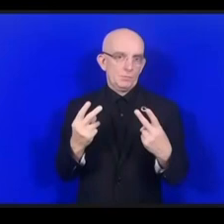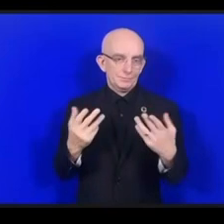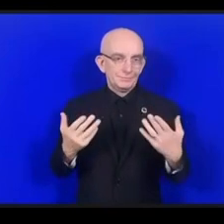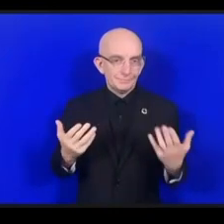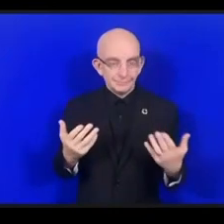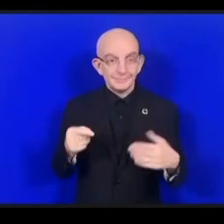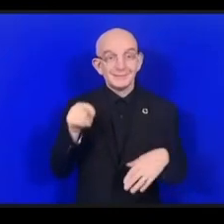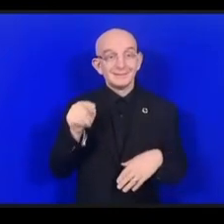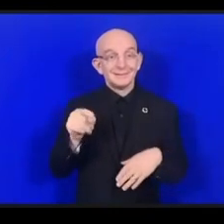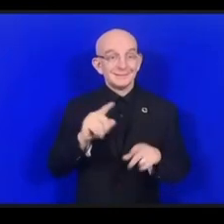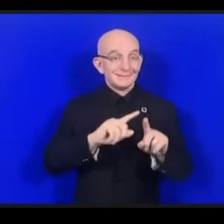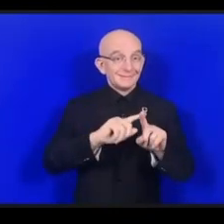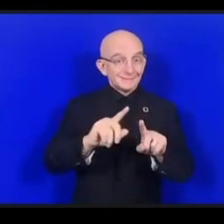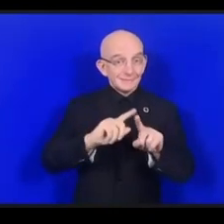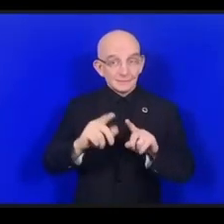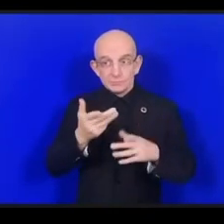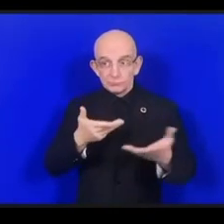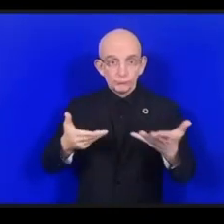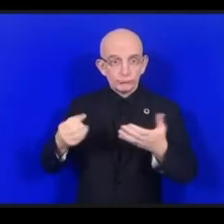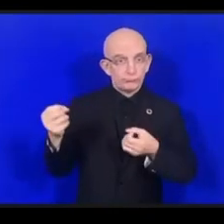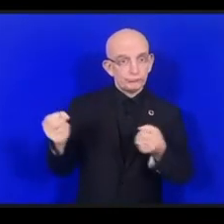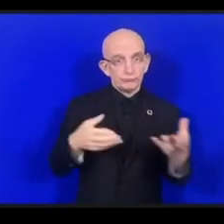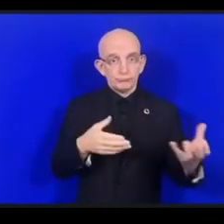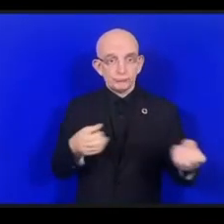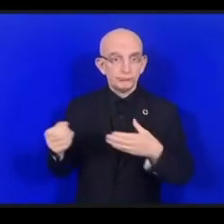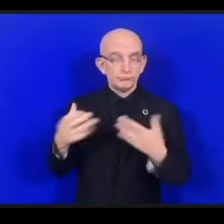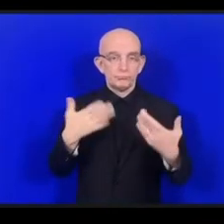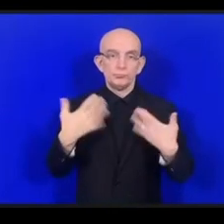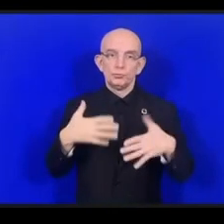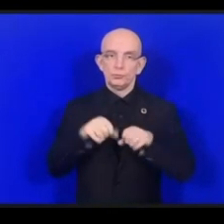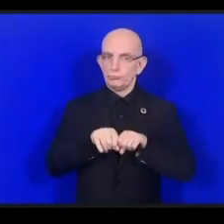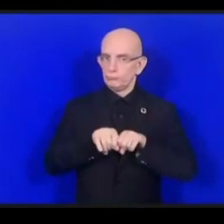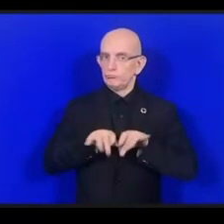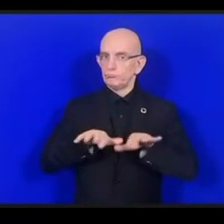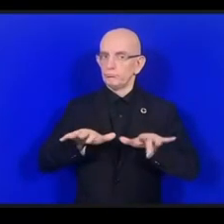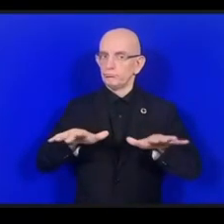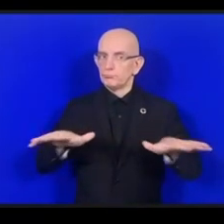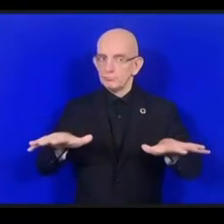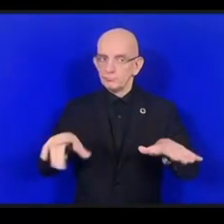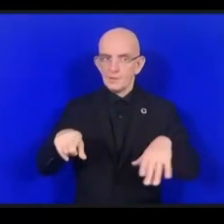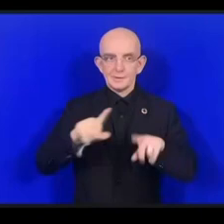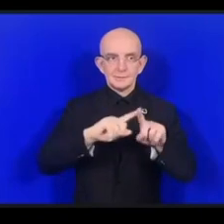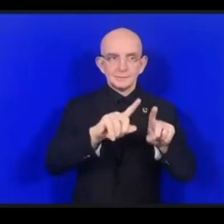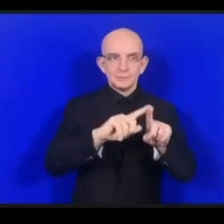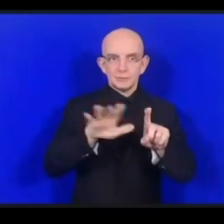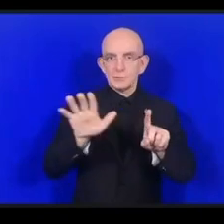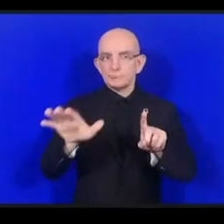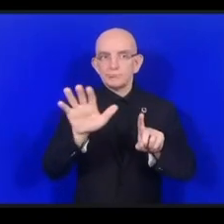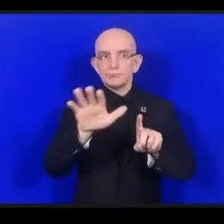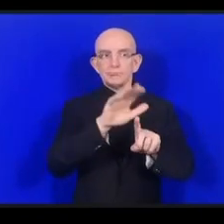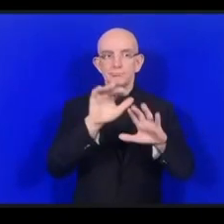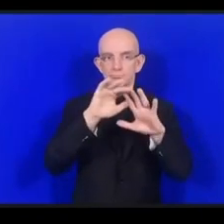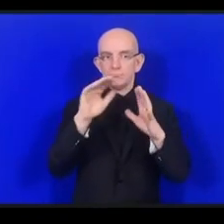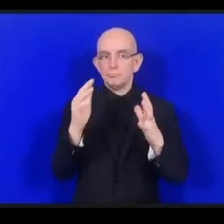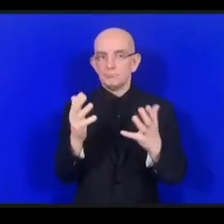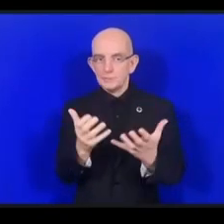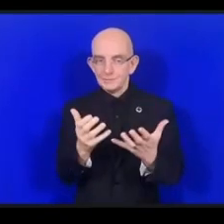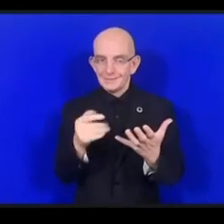进行互动，跟个人和组织都进行合